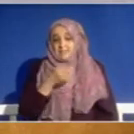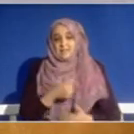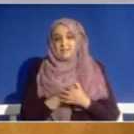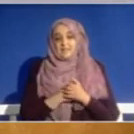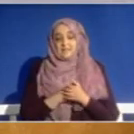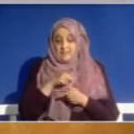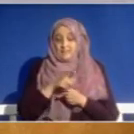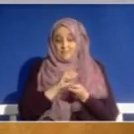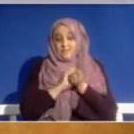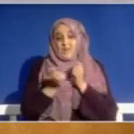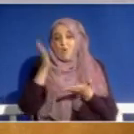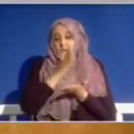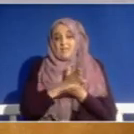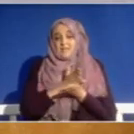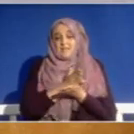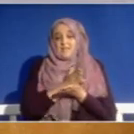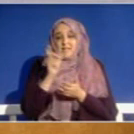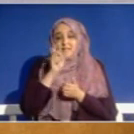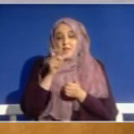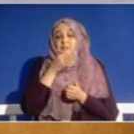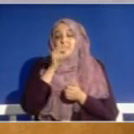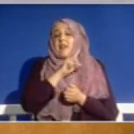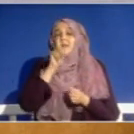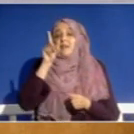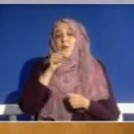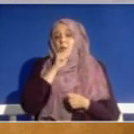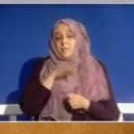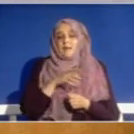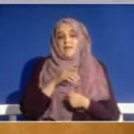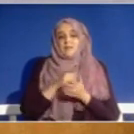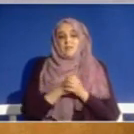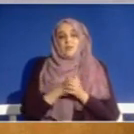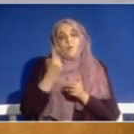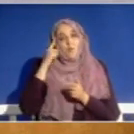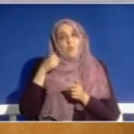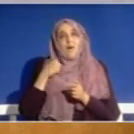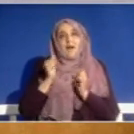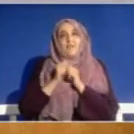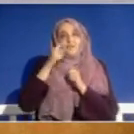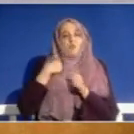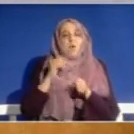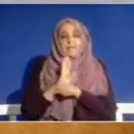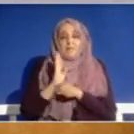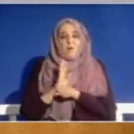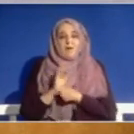هذا أسلم، قل لا إله إلا الله محمد رسول الله، أشفع بها لك عند الله تعالى.